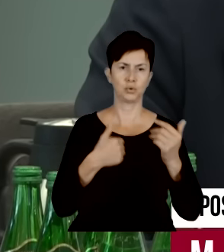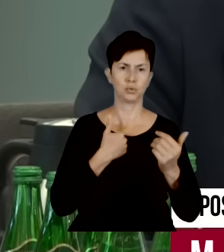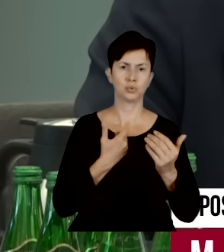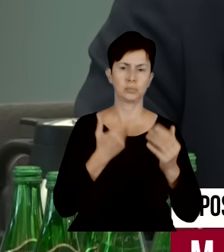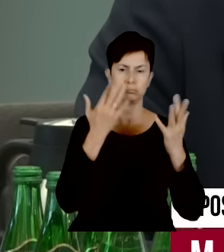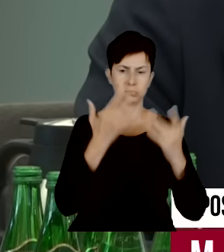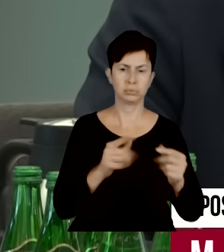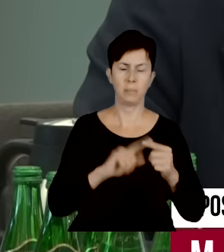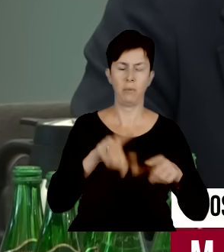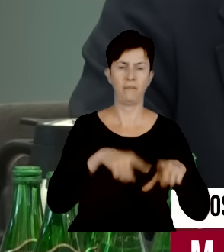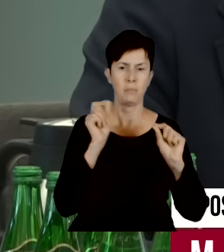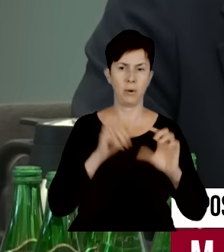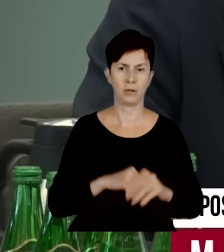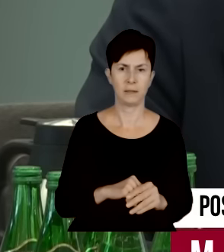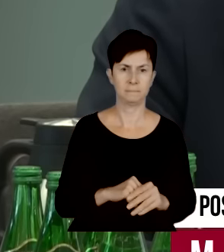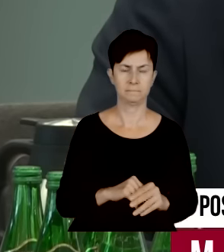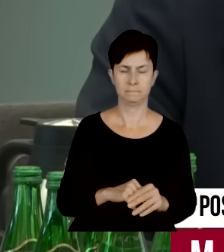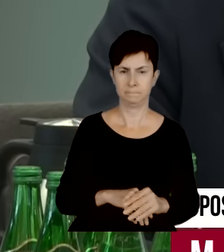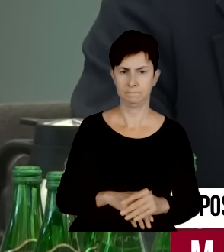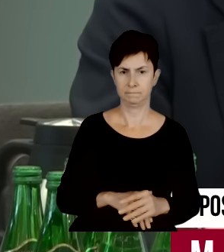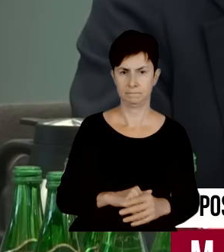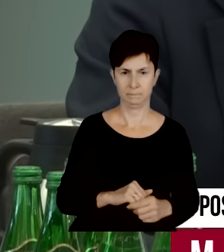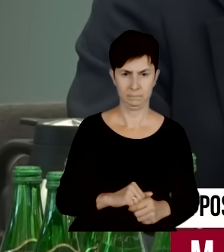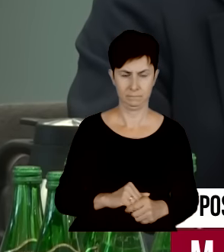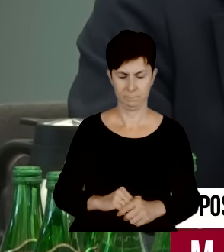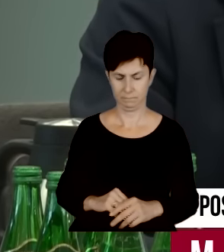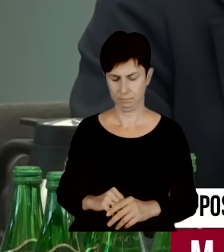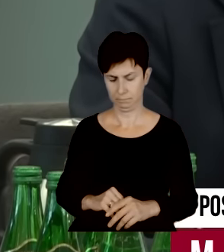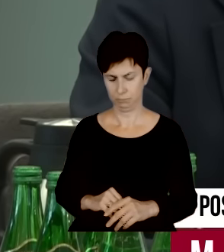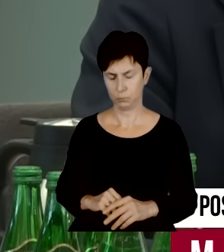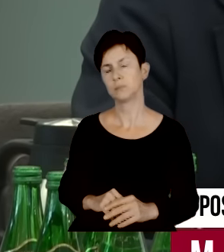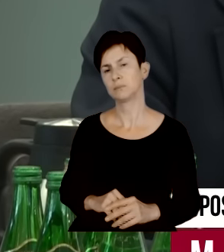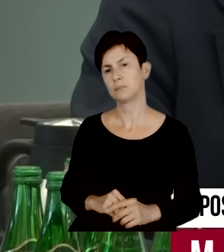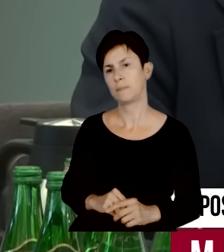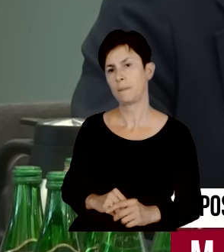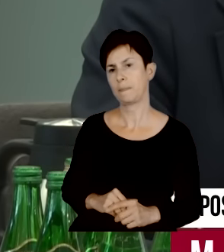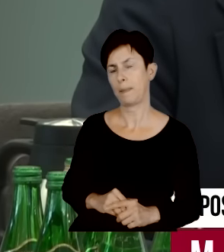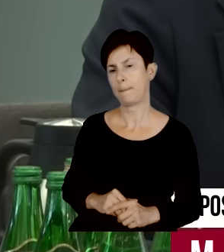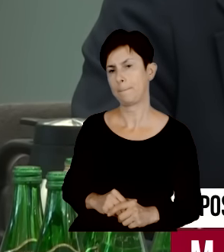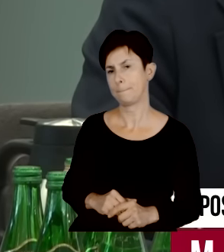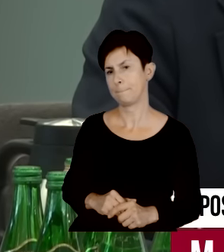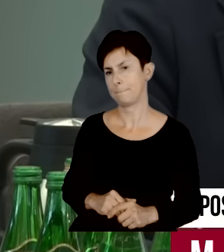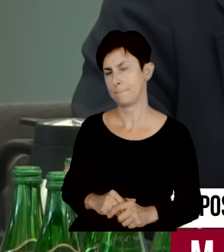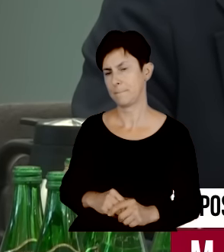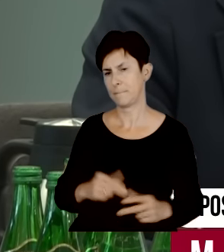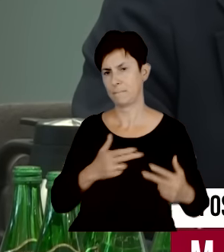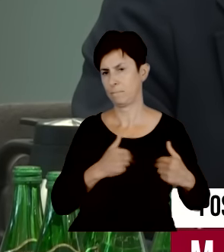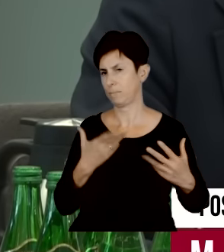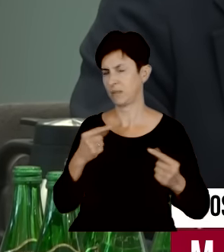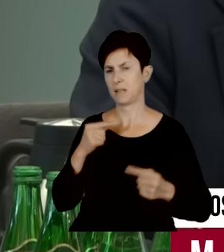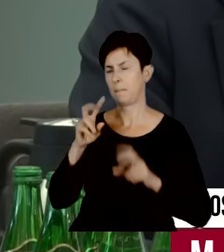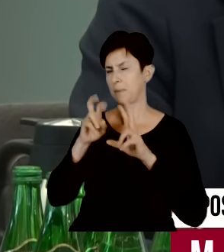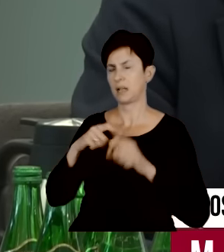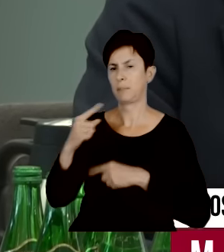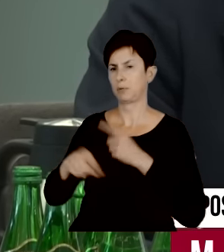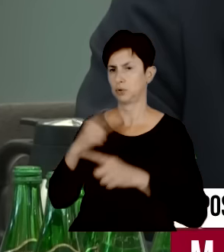pana minist pan mi odpowiada to samo A ta komisja bada procedury budżetowej nawet nie chc jej